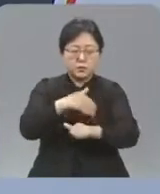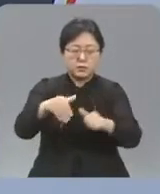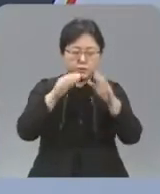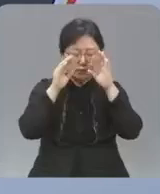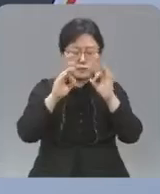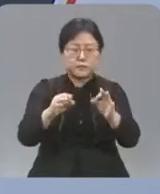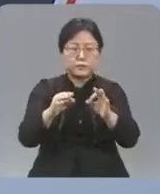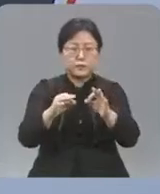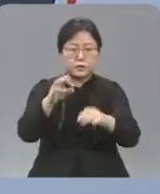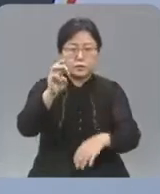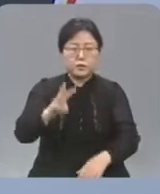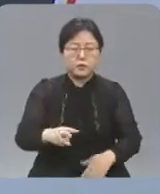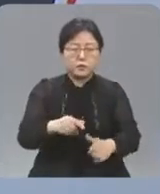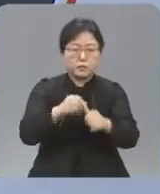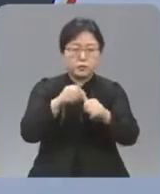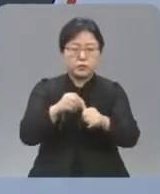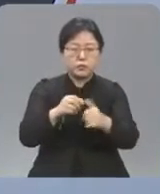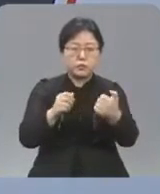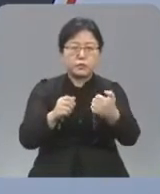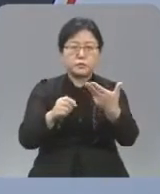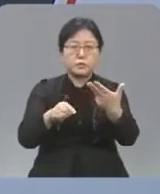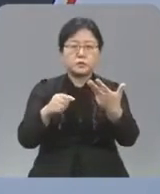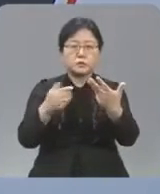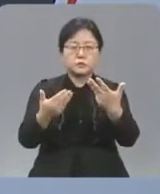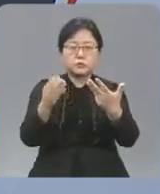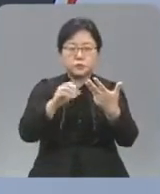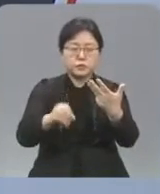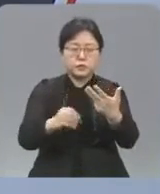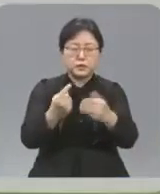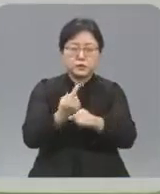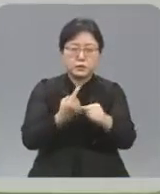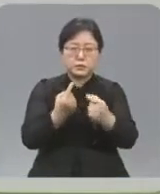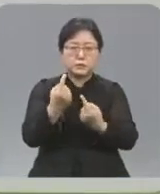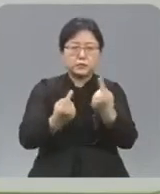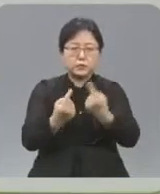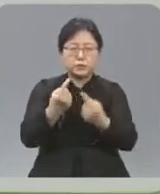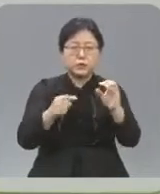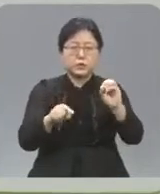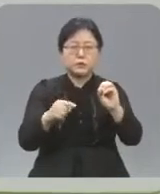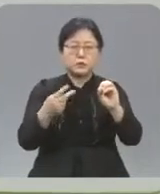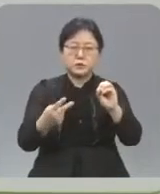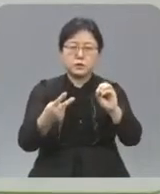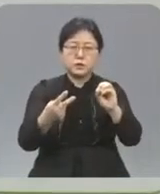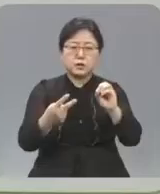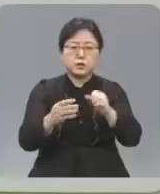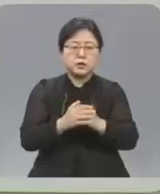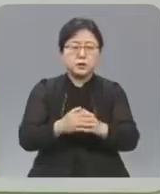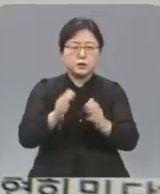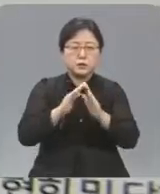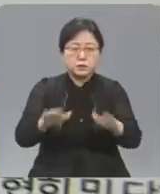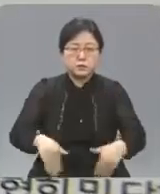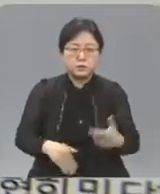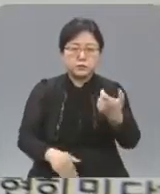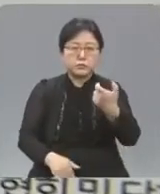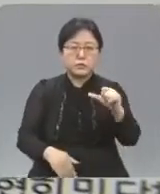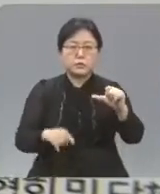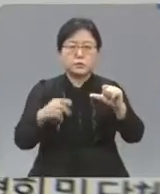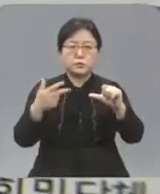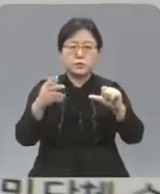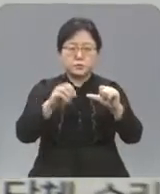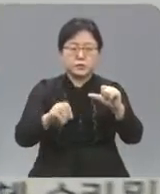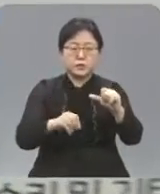보면 광주의 고용률은 58.9%로 지난해 같은 달보다는 0.2%포인트, 전남은